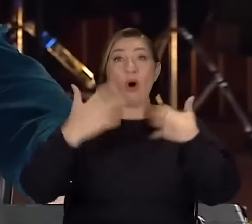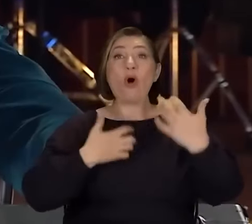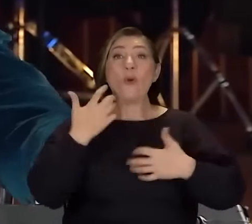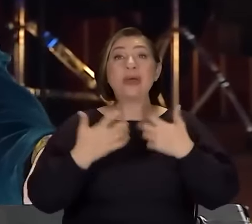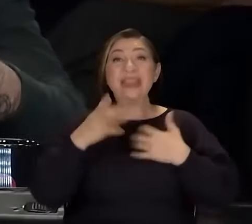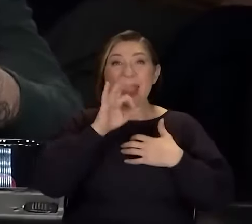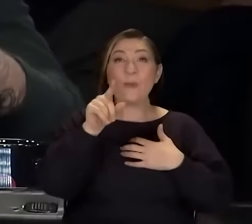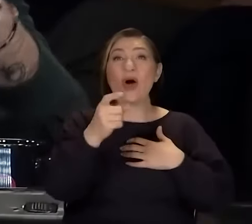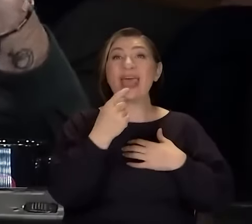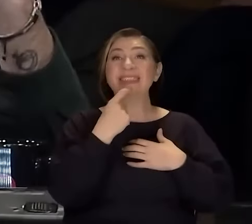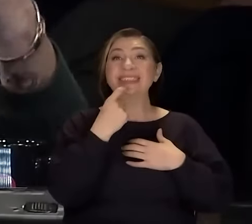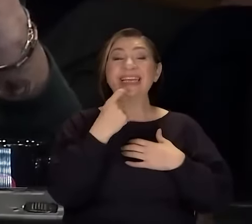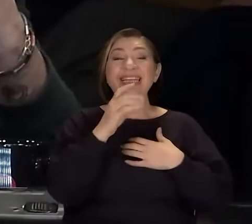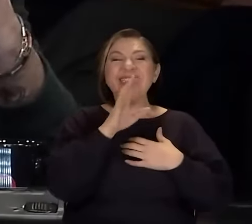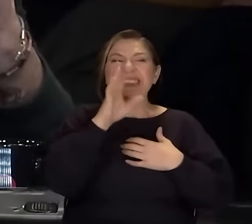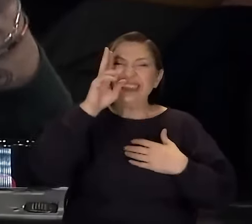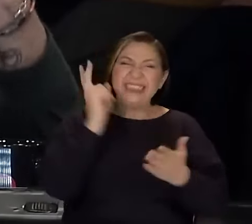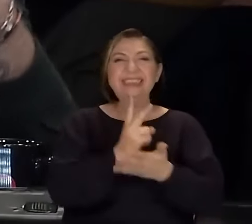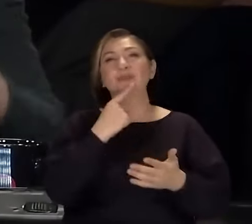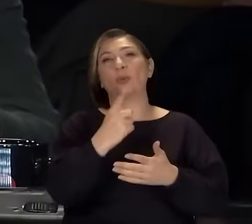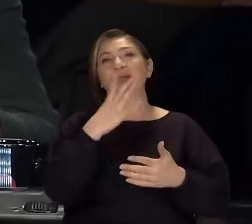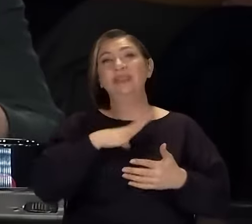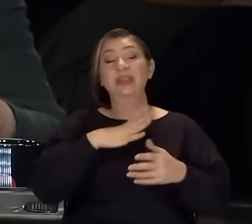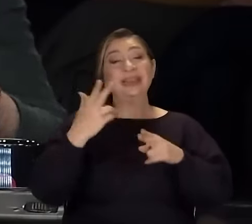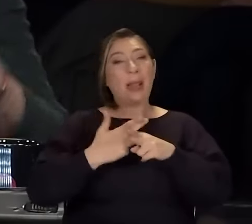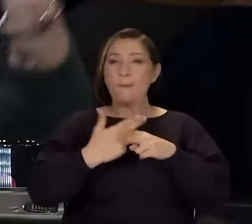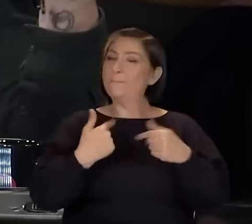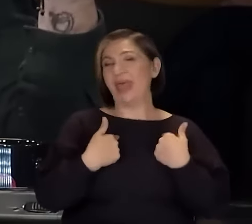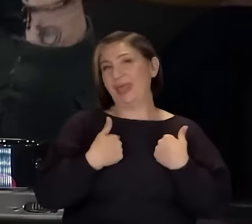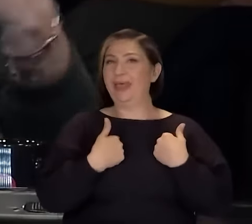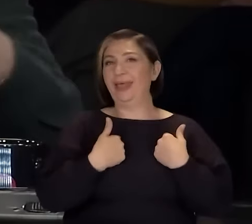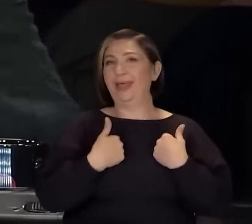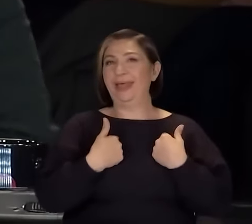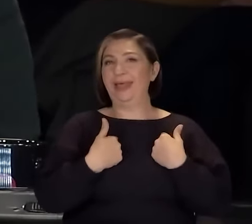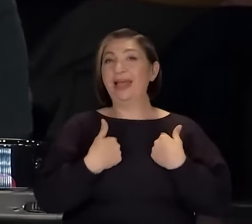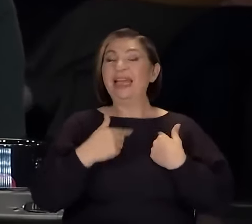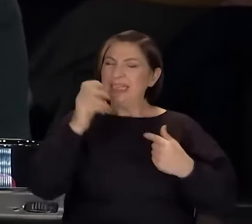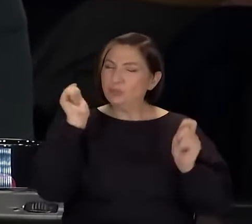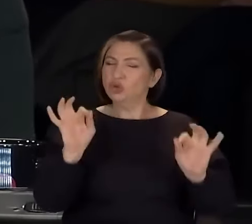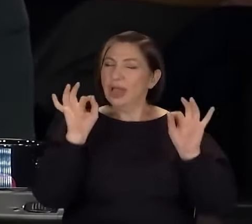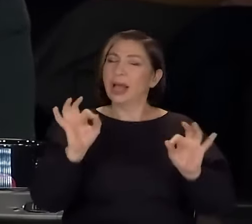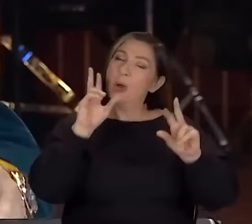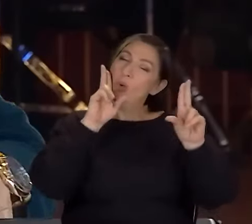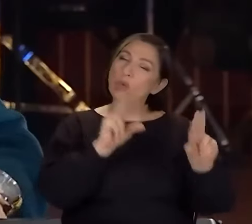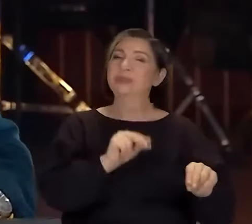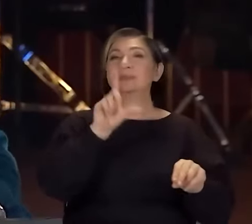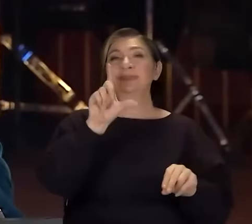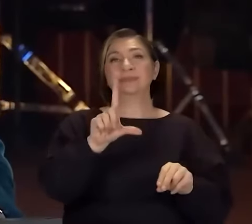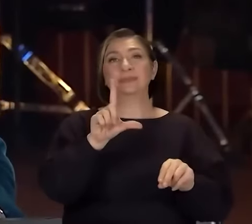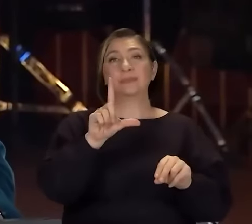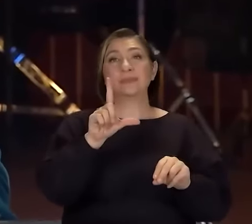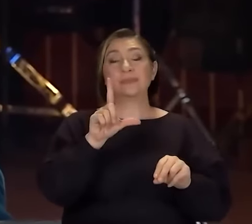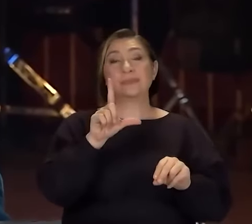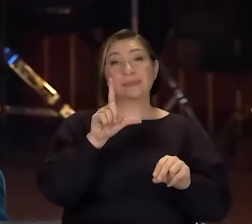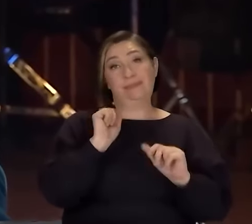biz yüzden orada tam o yaşlarda buradan hani kesinlikle söyleyelim, denenmişliği var bu işin. Kesinlikle büyüme mümkün olduğu kadar hormonu